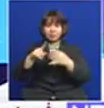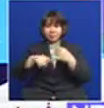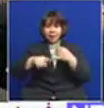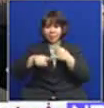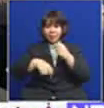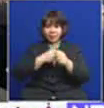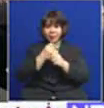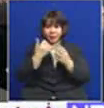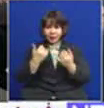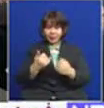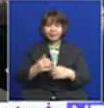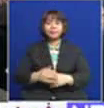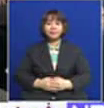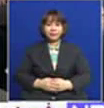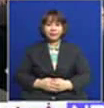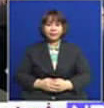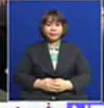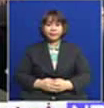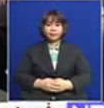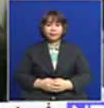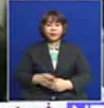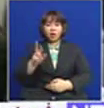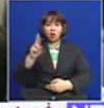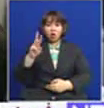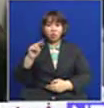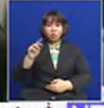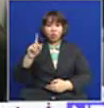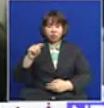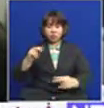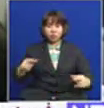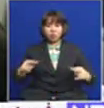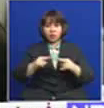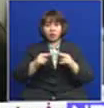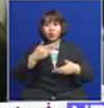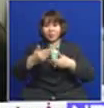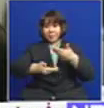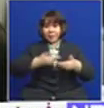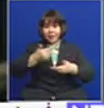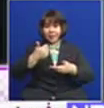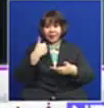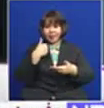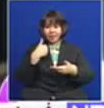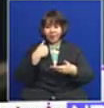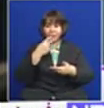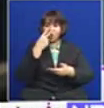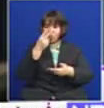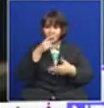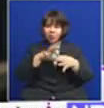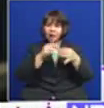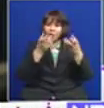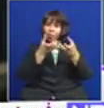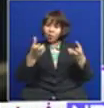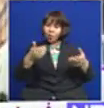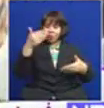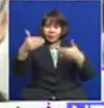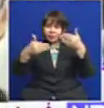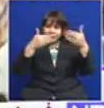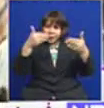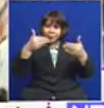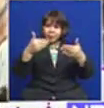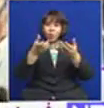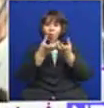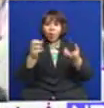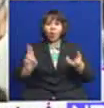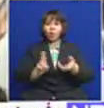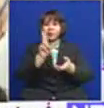ครับนายสุวัฒน์เมษินทรีย์รัฐมนตรีช่วยว่าการกระทรวงพาณิชย์เปิดงานแสดงสินค้าของขวัญและก็งานแสดงสินค้าของใช้ใน